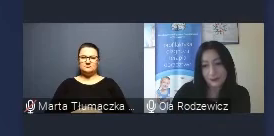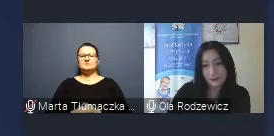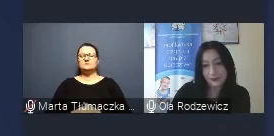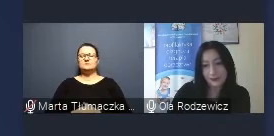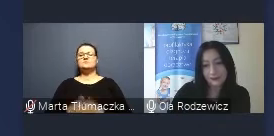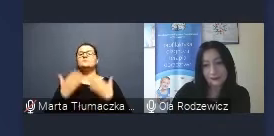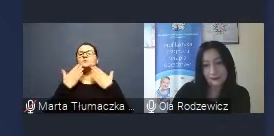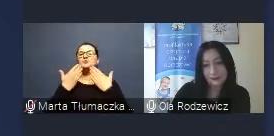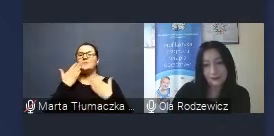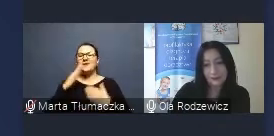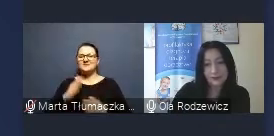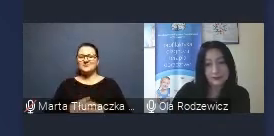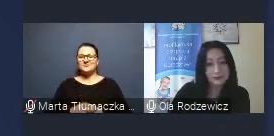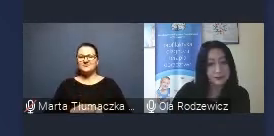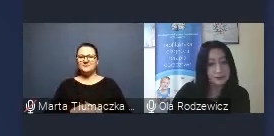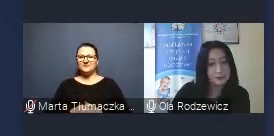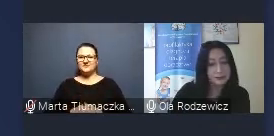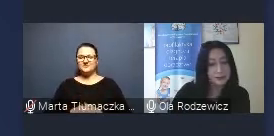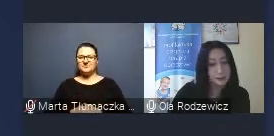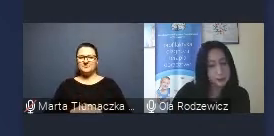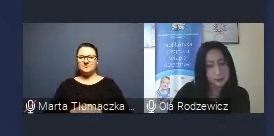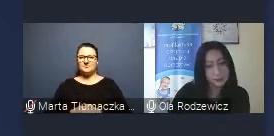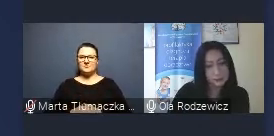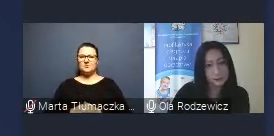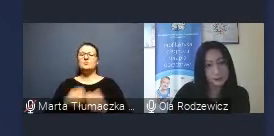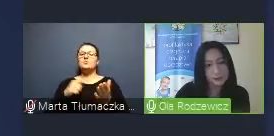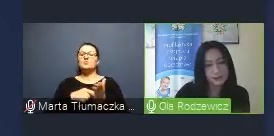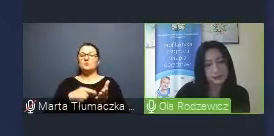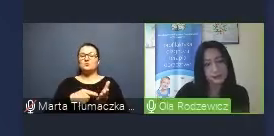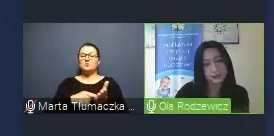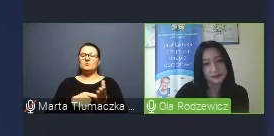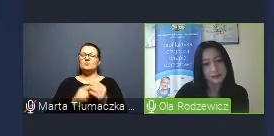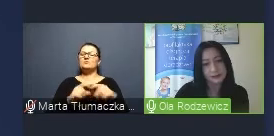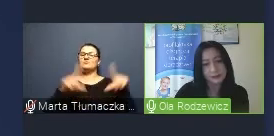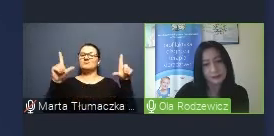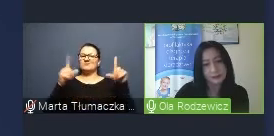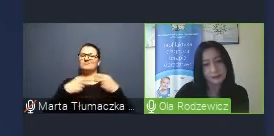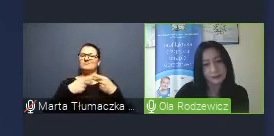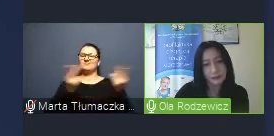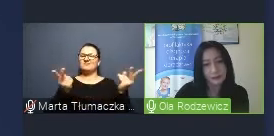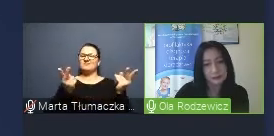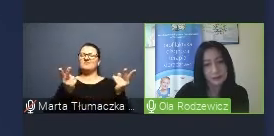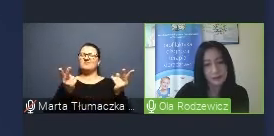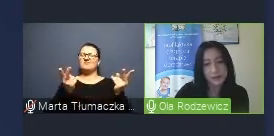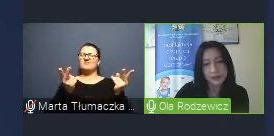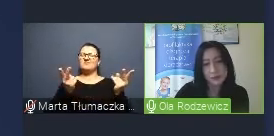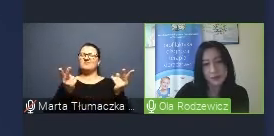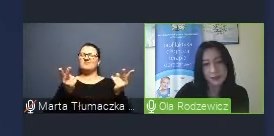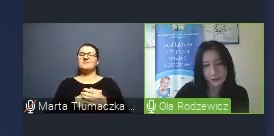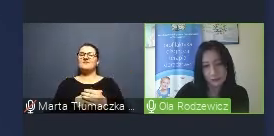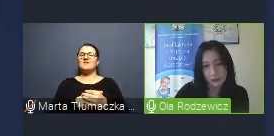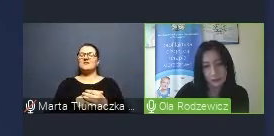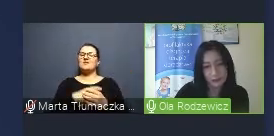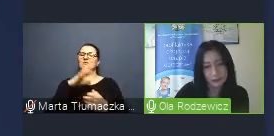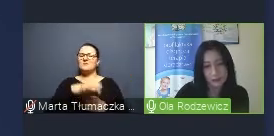Bardzo. To jest spot, który jest spotem kampanii